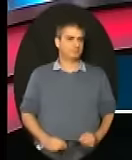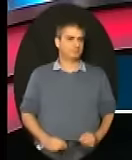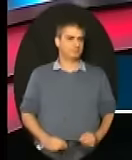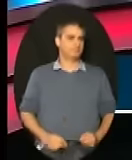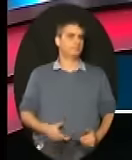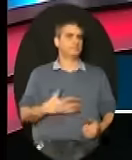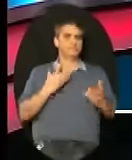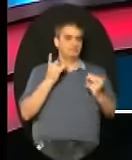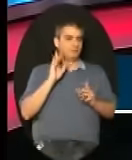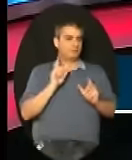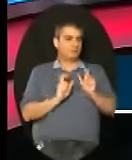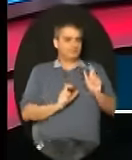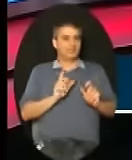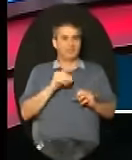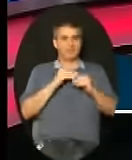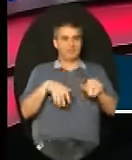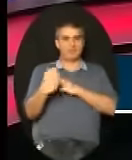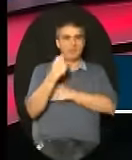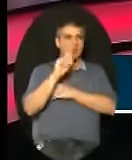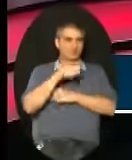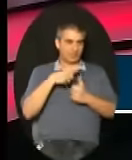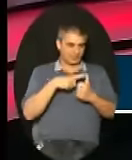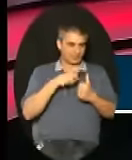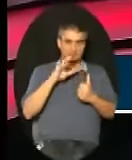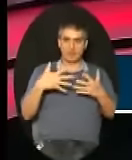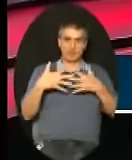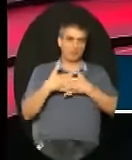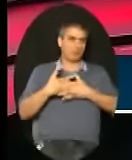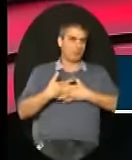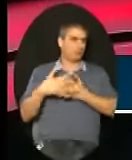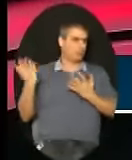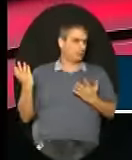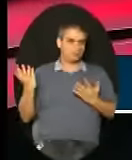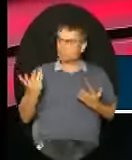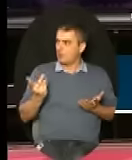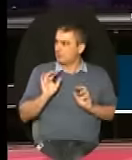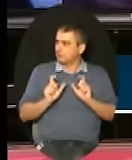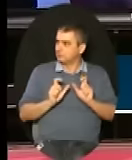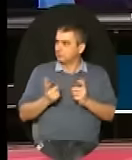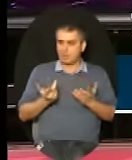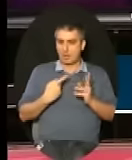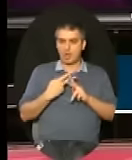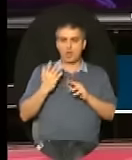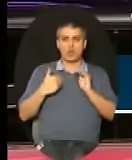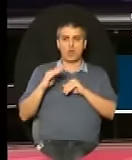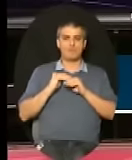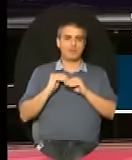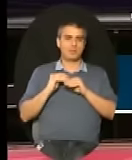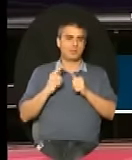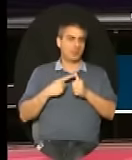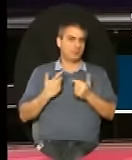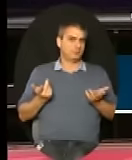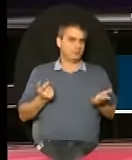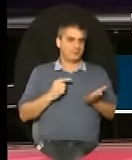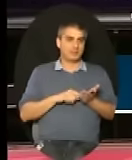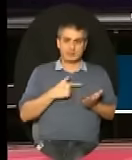סייגים שמגבילים גם את כוחה של הכנסת וגם את הקואליציה. אין שום סייג, יש רק רוב מינימלי.